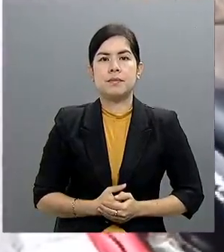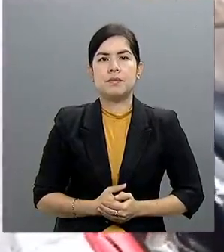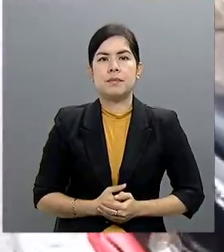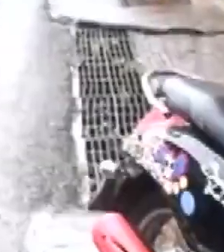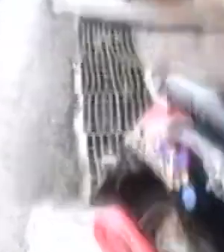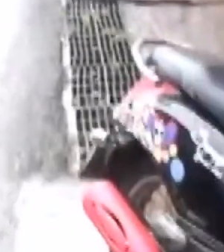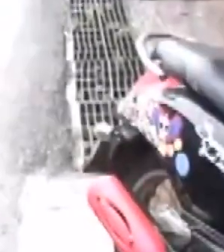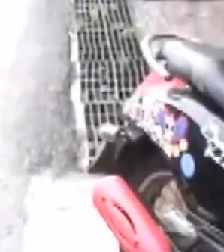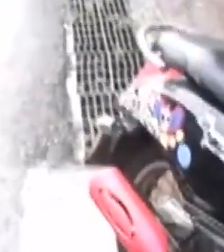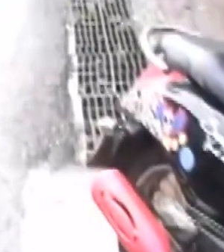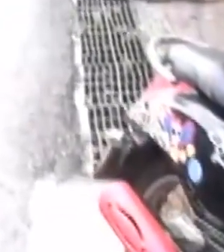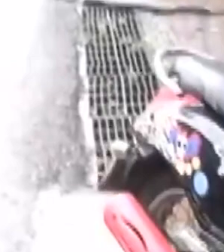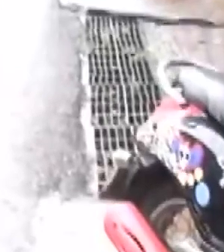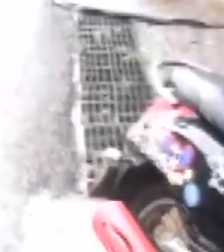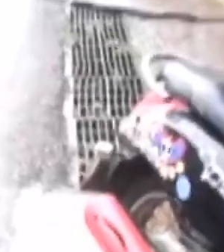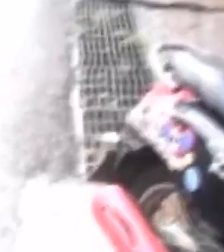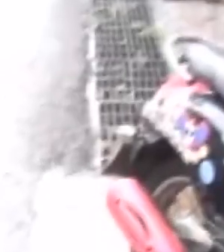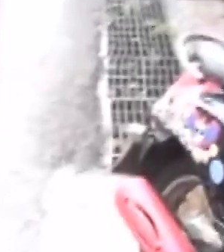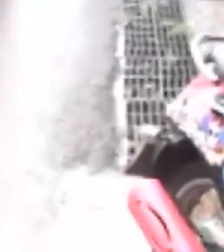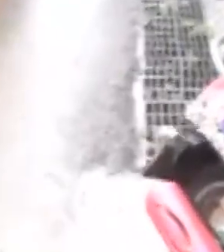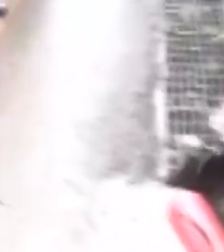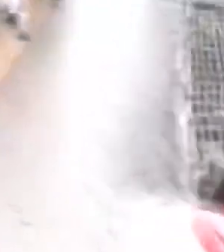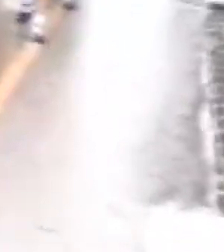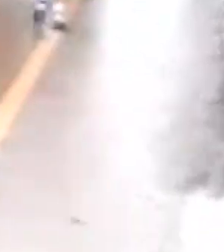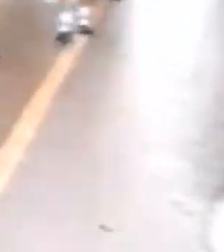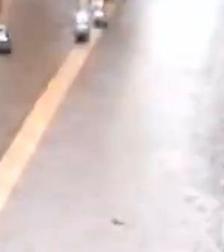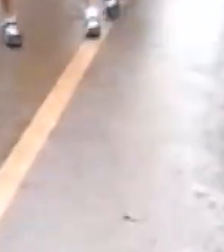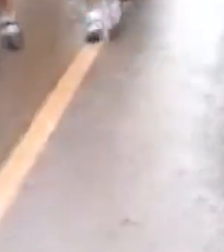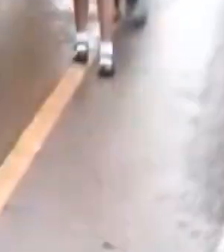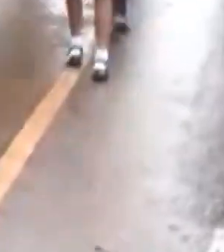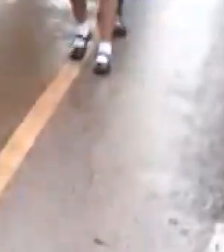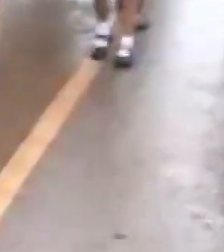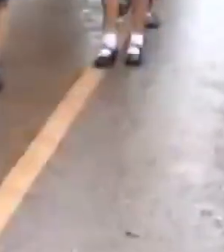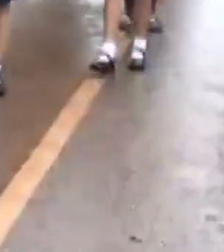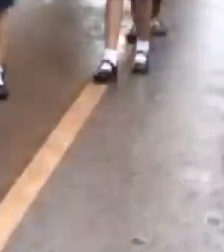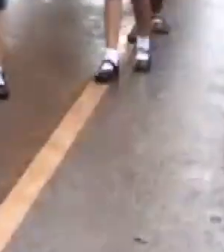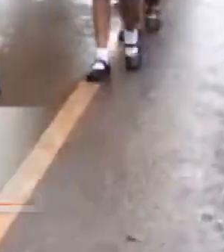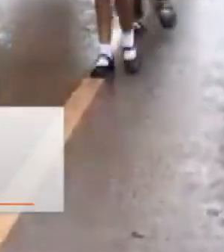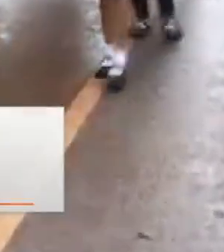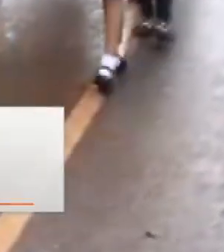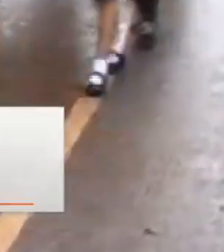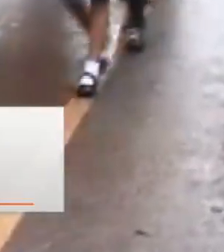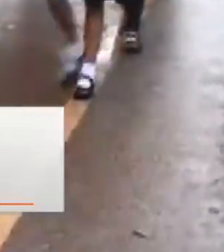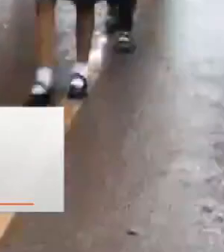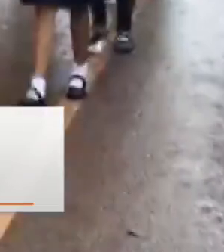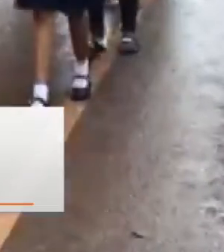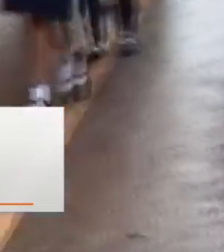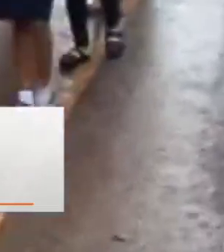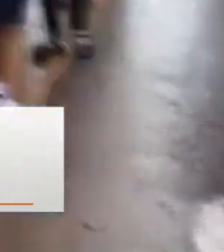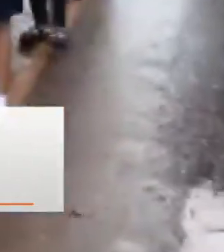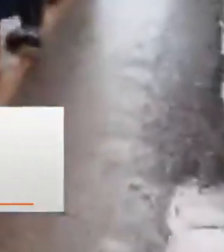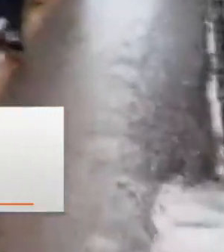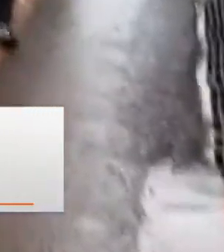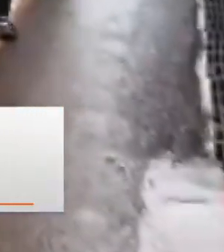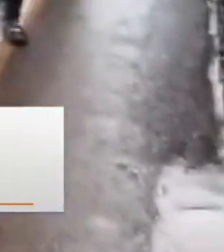นายประเทศบุญยงนายกเทศมนตรีตำบลทองผาภูมิพร้อมด้วยคณะผู้บริหารสมาชิกสภาเทศบาลพนักงานประชาชน